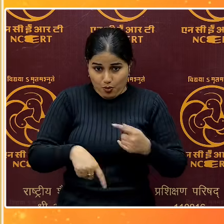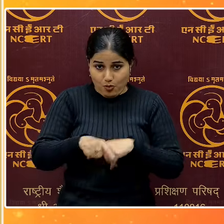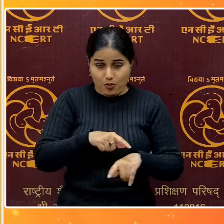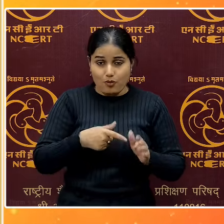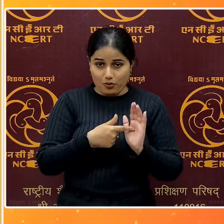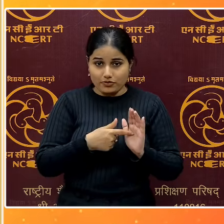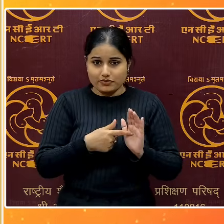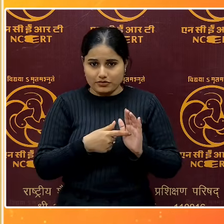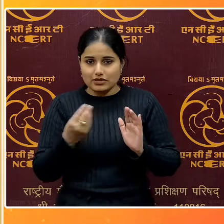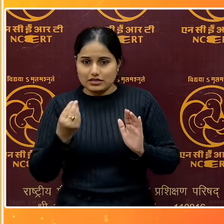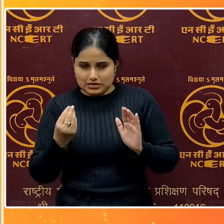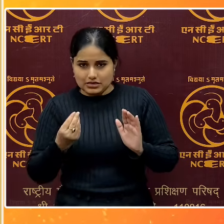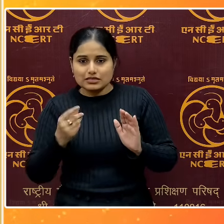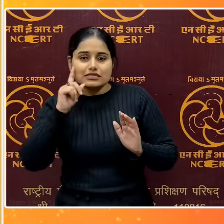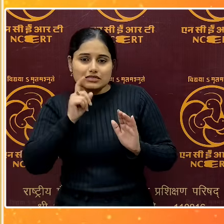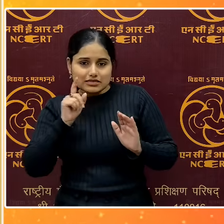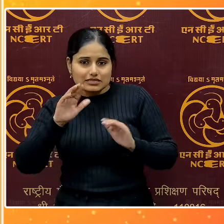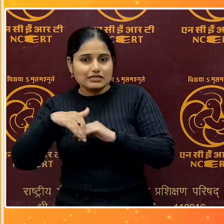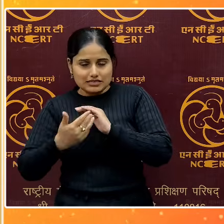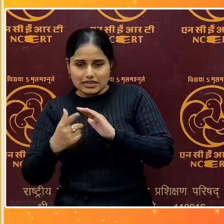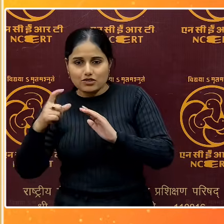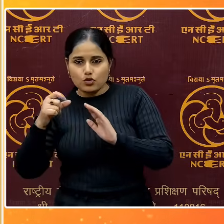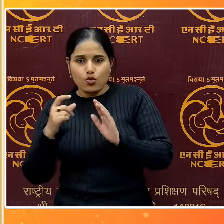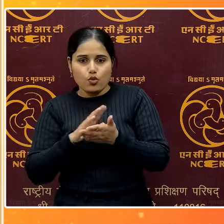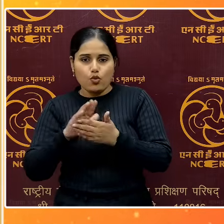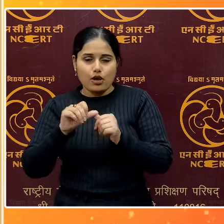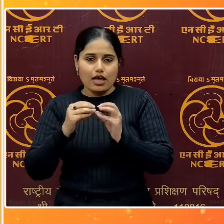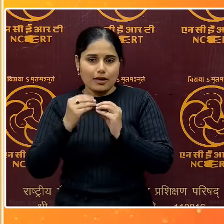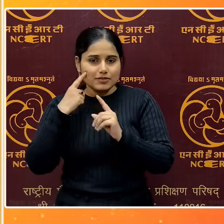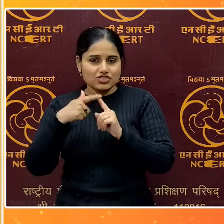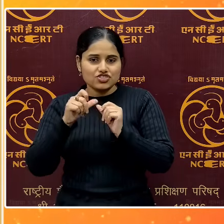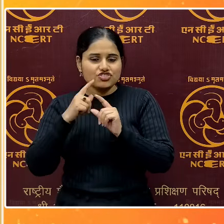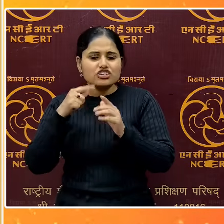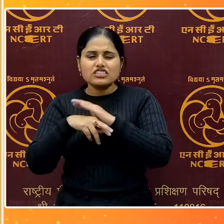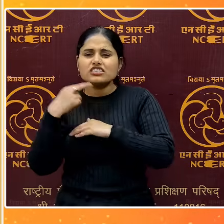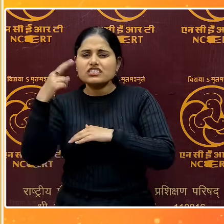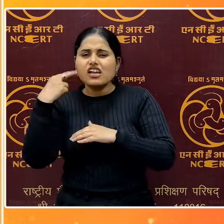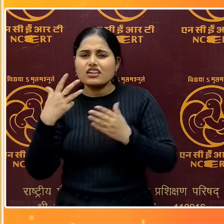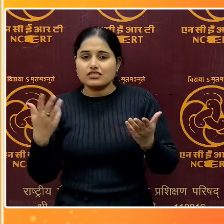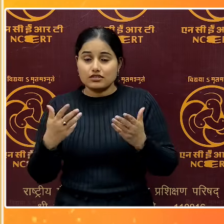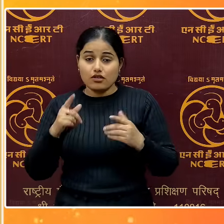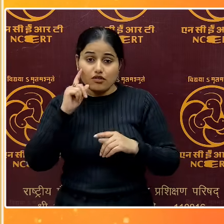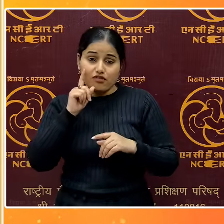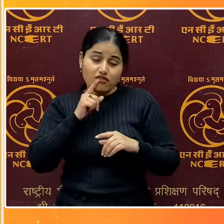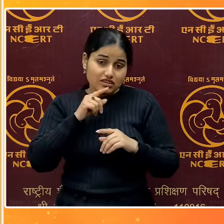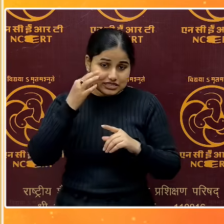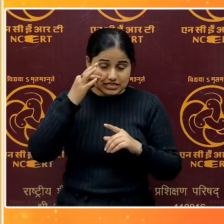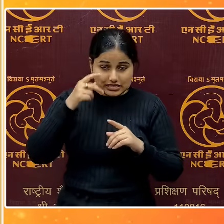spite of unprotected sexual cohabitations. And what are the reasons for infertility? फिजिकल हो सकते